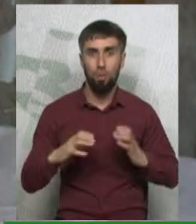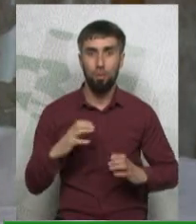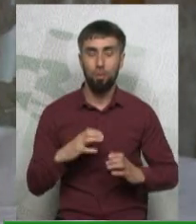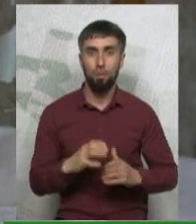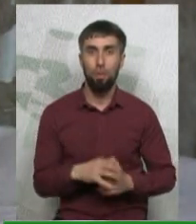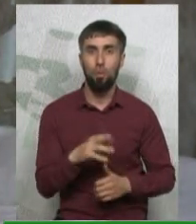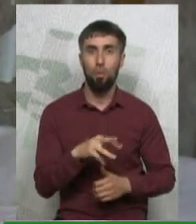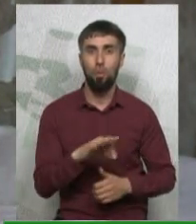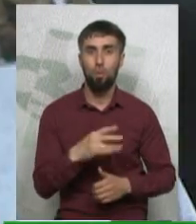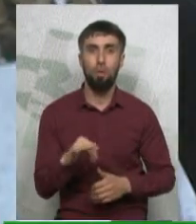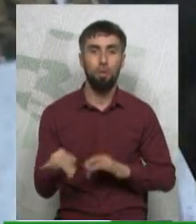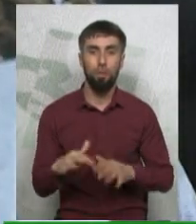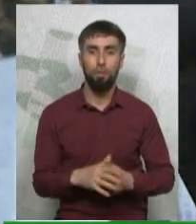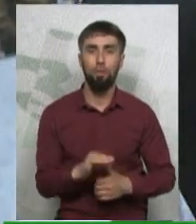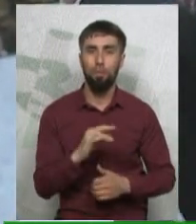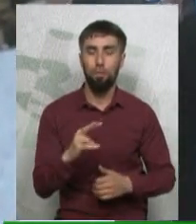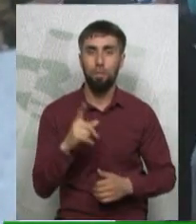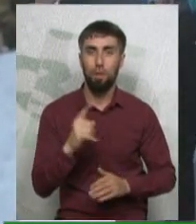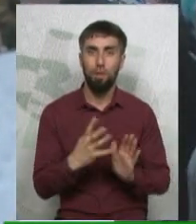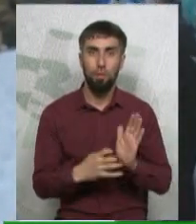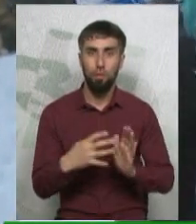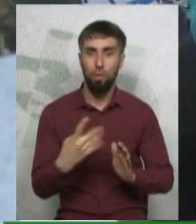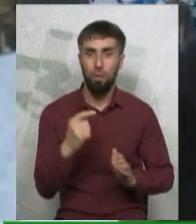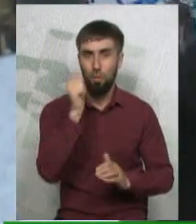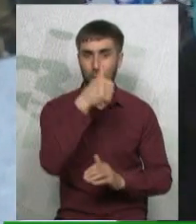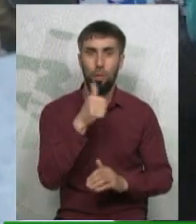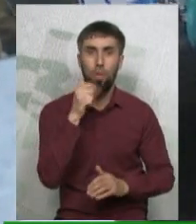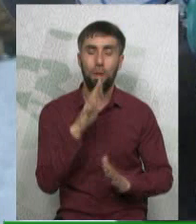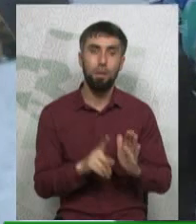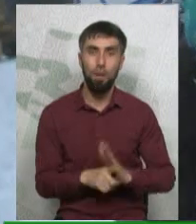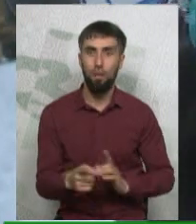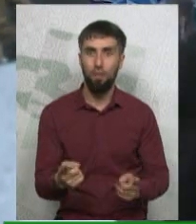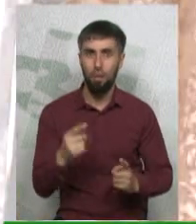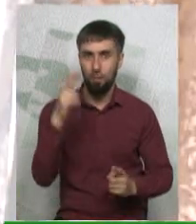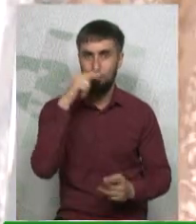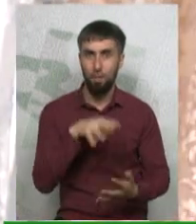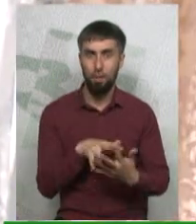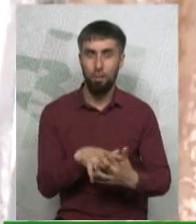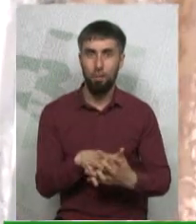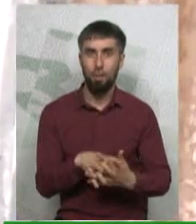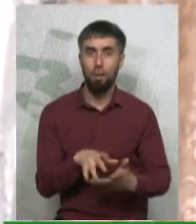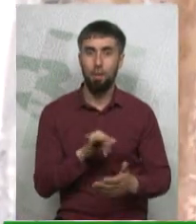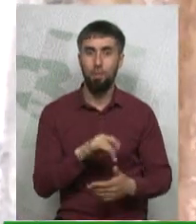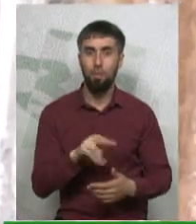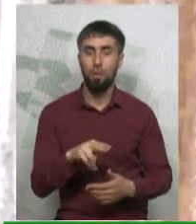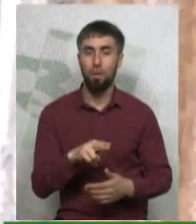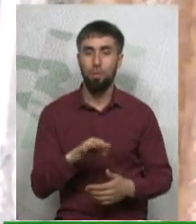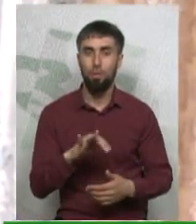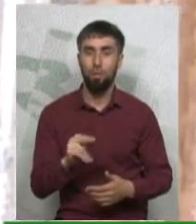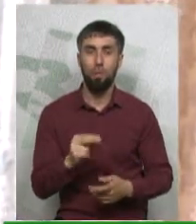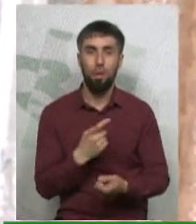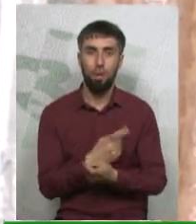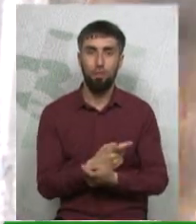по минометному делу. Июня 1941 года, когда началась Великая Отечественная война, Исмаил Даурбекович храбро